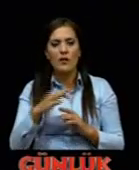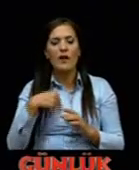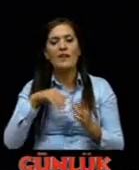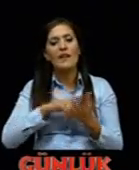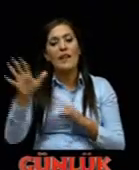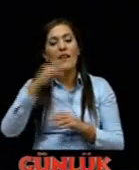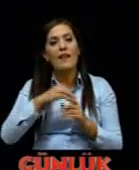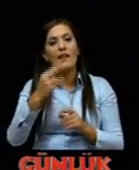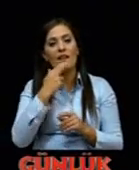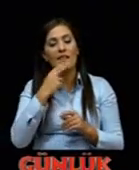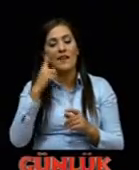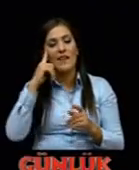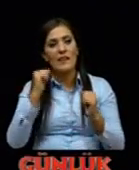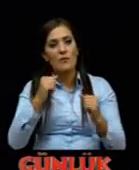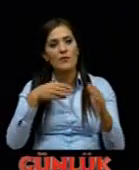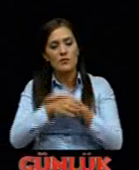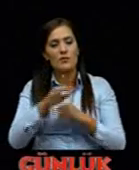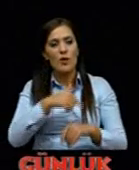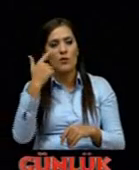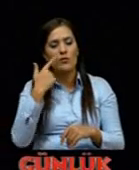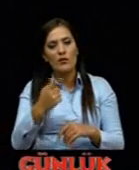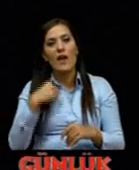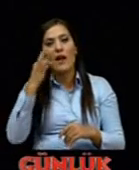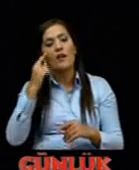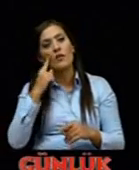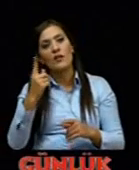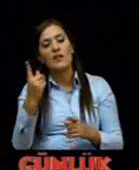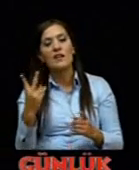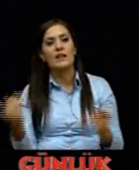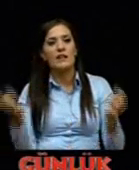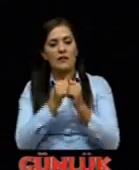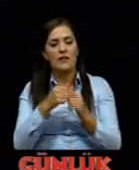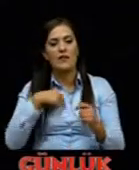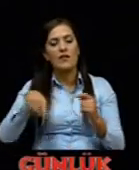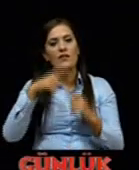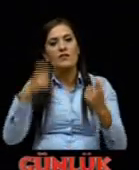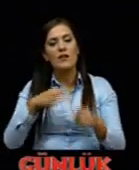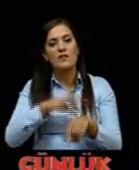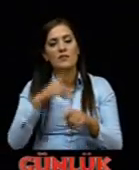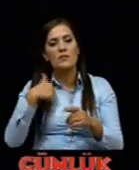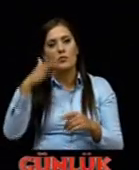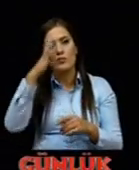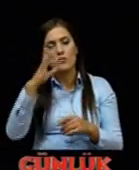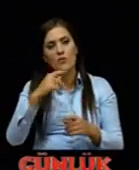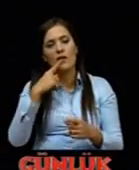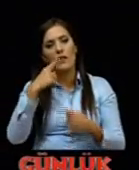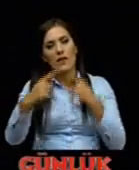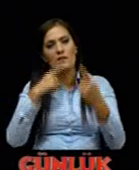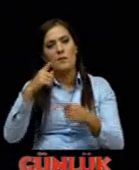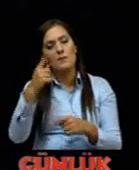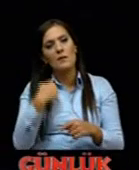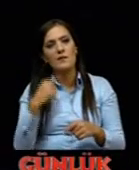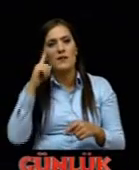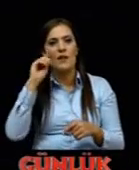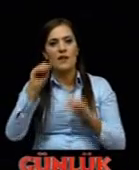genelde kadınların depresyona girme oranı erkeklerin 2 katı. Çağın hastalığıyla ilgili uzmanların yaptığı tavsiyeleri bir de